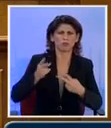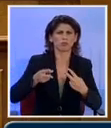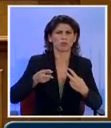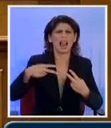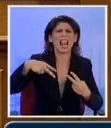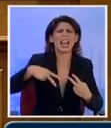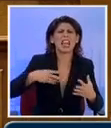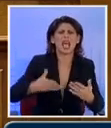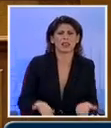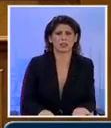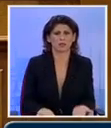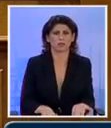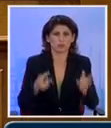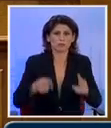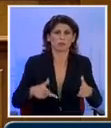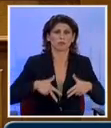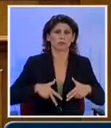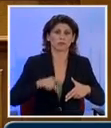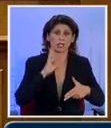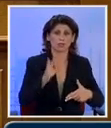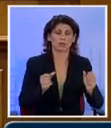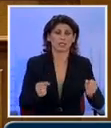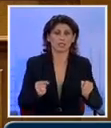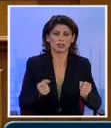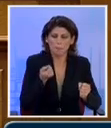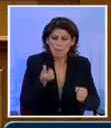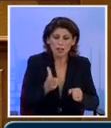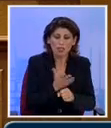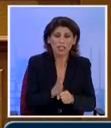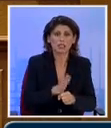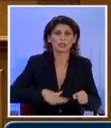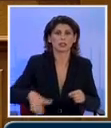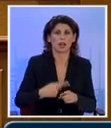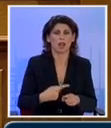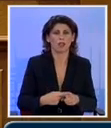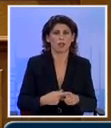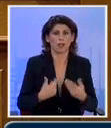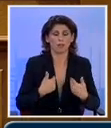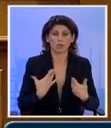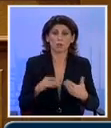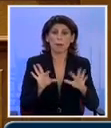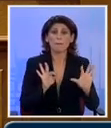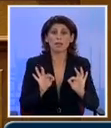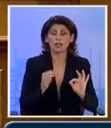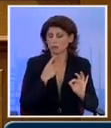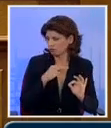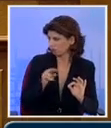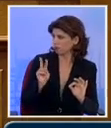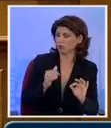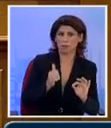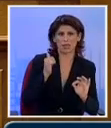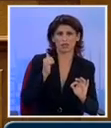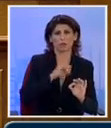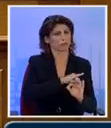σταμάτησε αυτές τις κυβερνήσεις? Και έτσι φτάσαμε στην κρίση που κόντεψε να διαλύσει τη χώρα. Εμείς έχουμε επιλέξει να μην κοιτάμε πίσω.